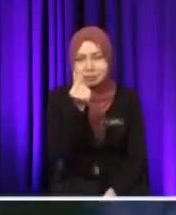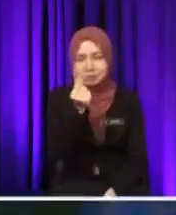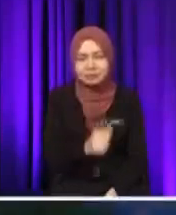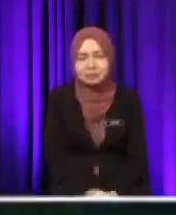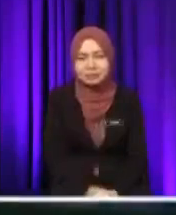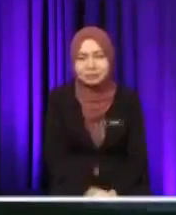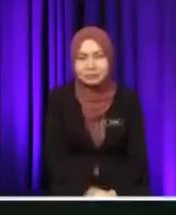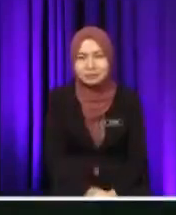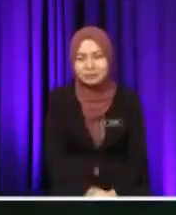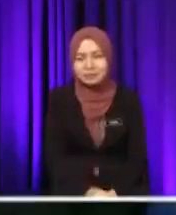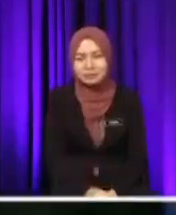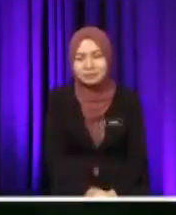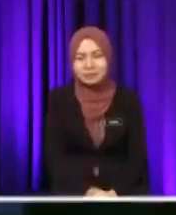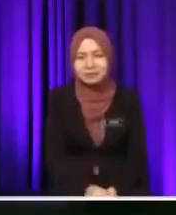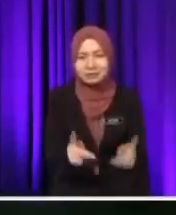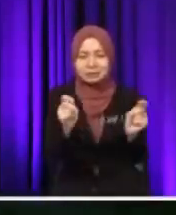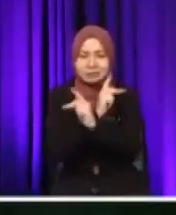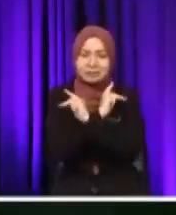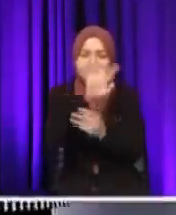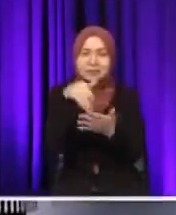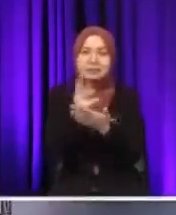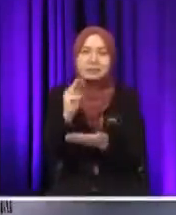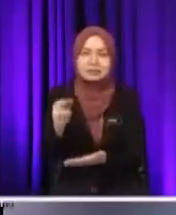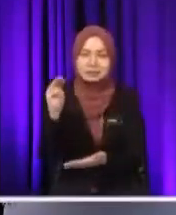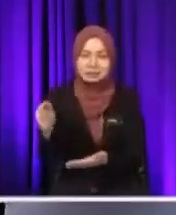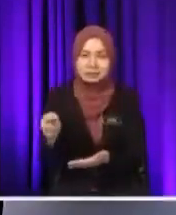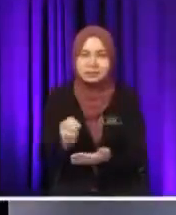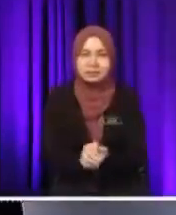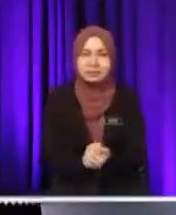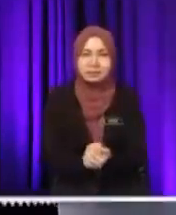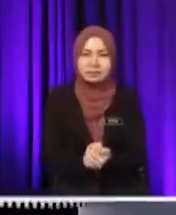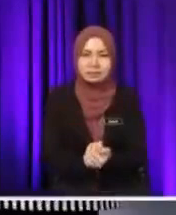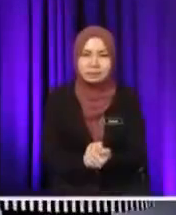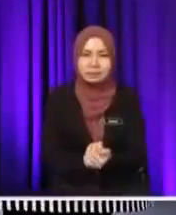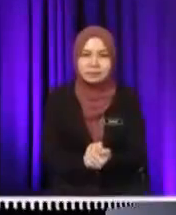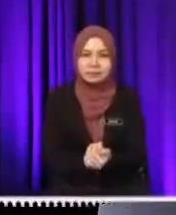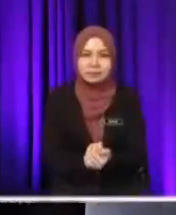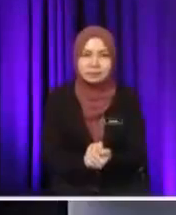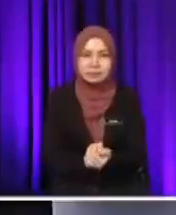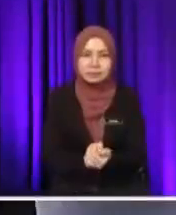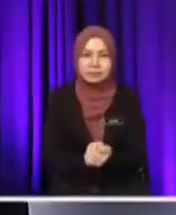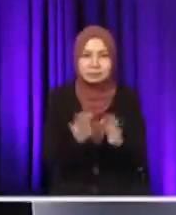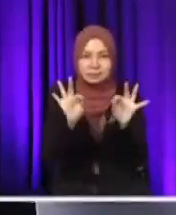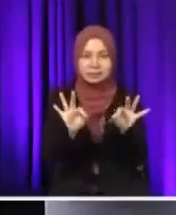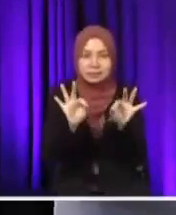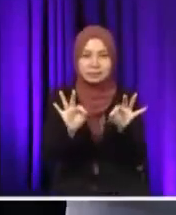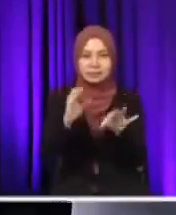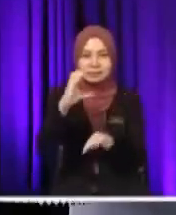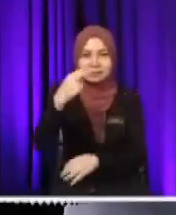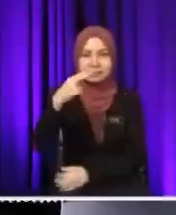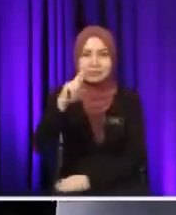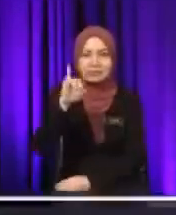kasih, Adam, Farisha dan Alia. Okey. Cikgu, okay. Yang ni kalau nak Chris nak jual boleh tak? Okey, boleh.